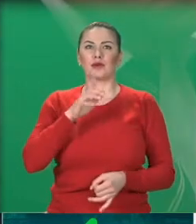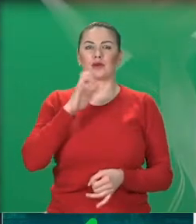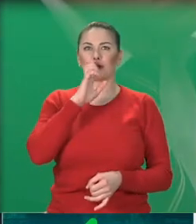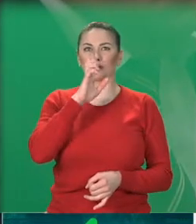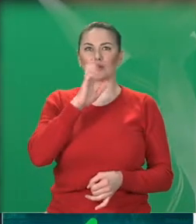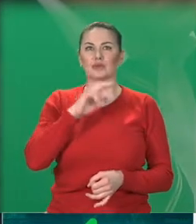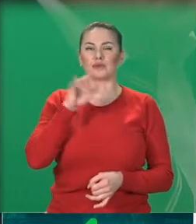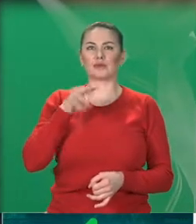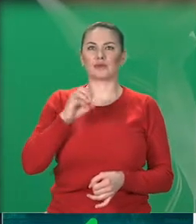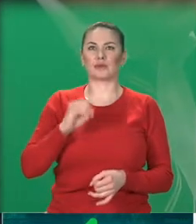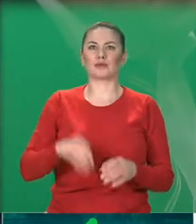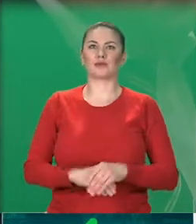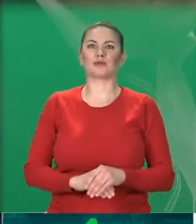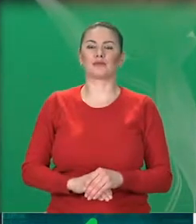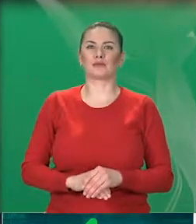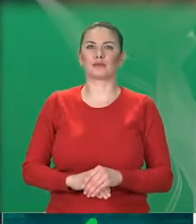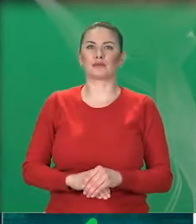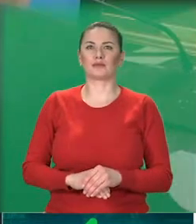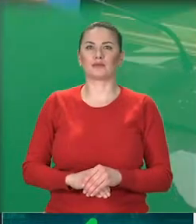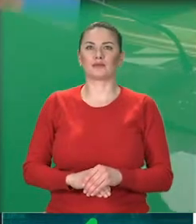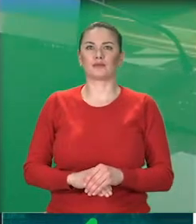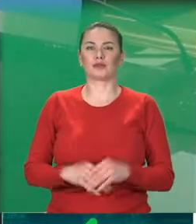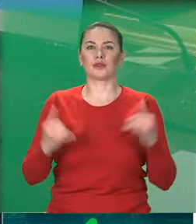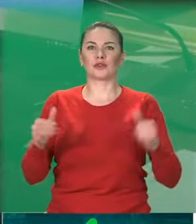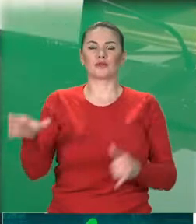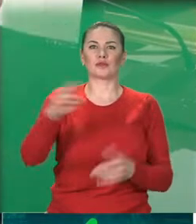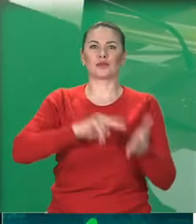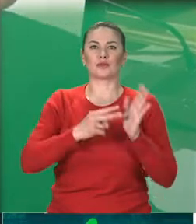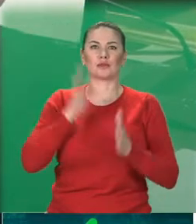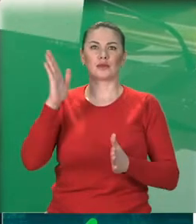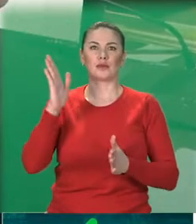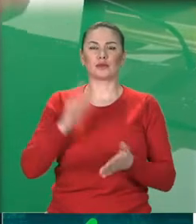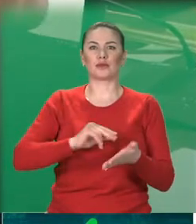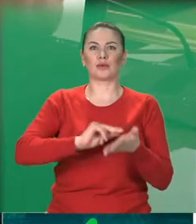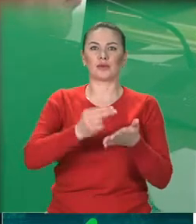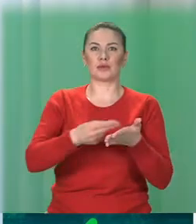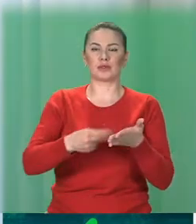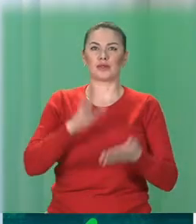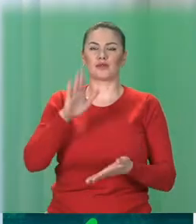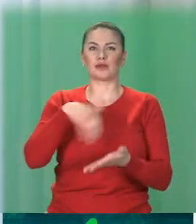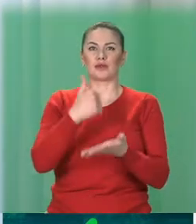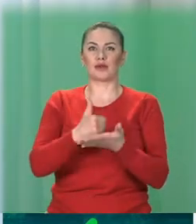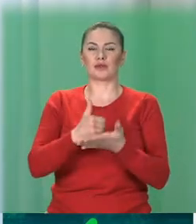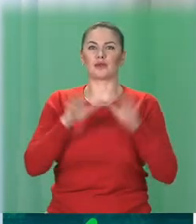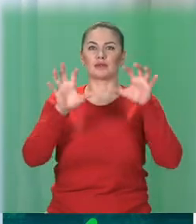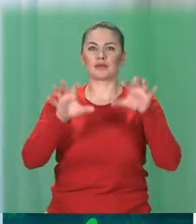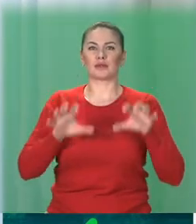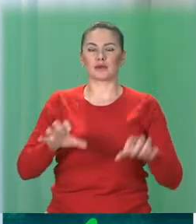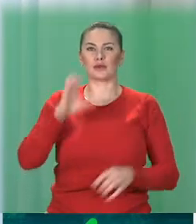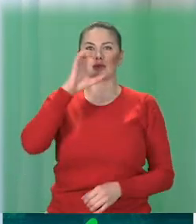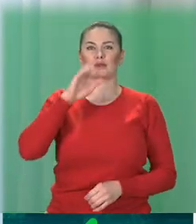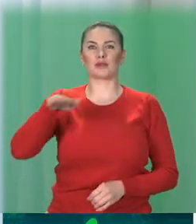а также нерушимость и территориальная целостность страны. Все это теперь будет прописано в главном документе. Для нас это актуально, потому